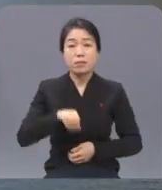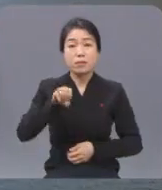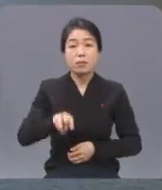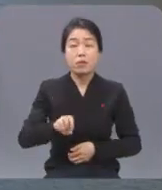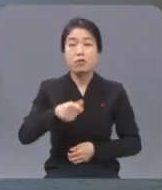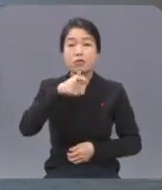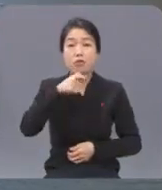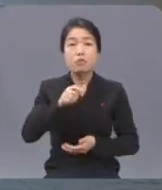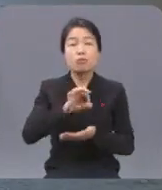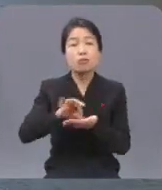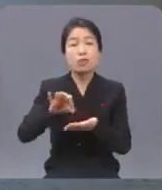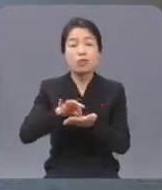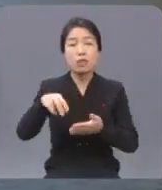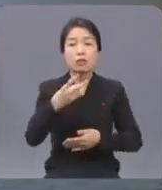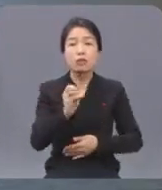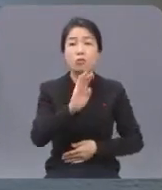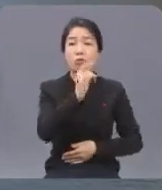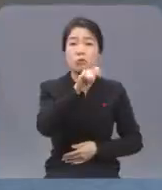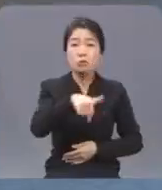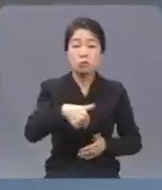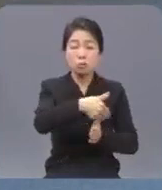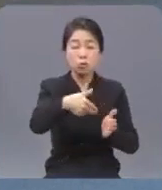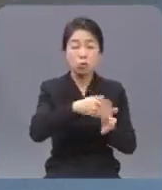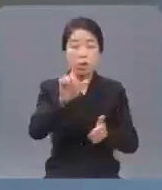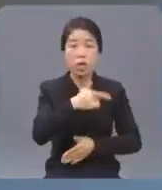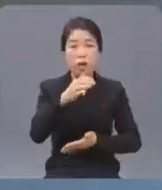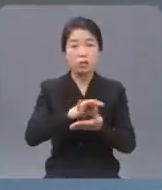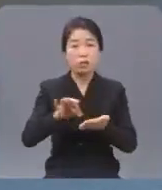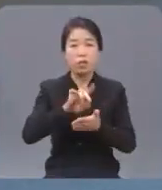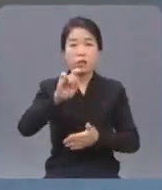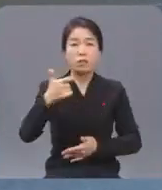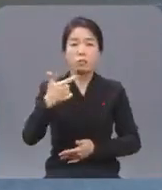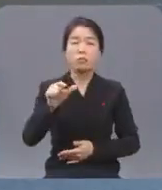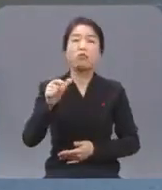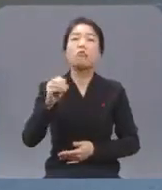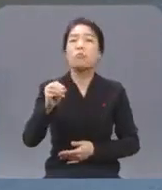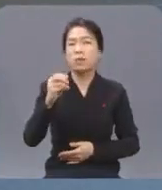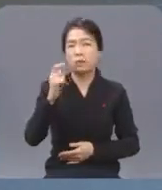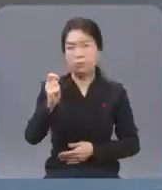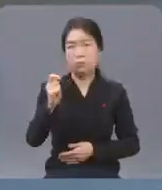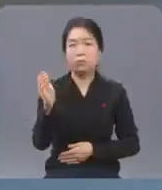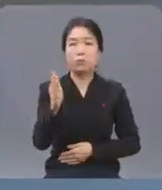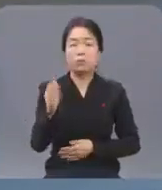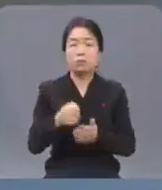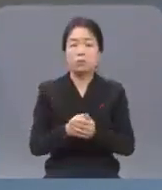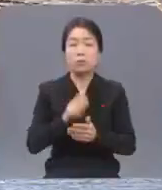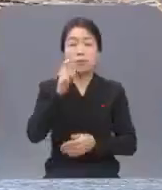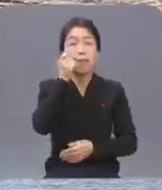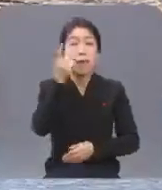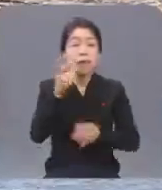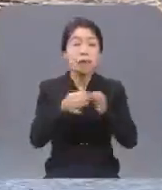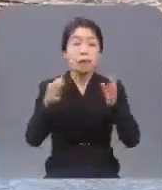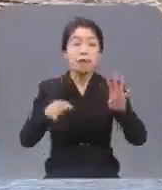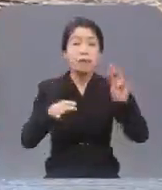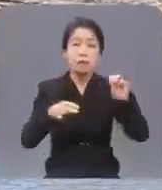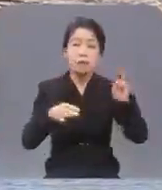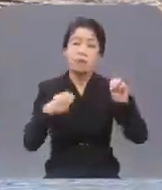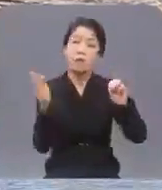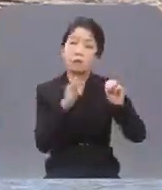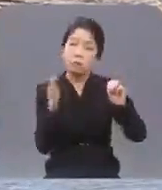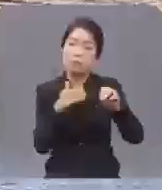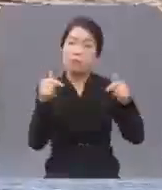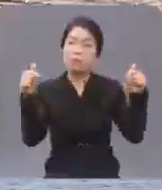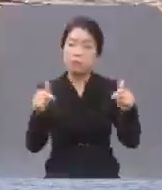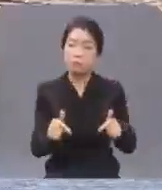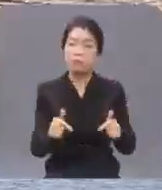광주에 물을 공급하는 동복호의 최근 하루치 수량은 16만 톤 정도입니다. 한 달 사이 3만 톤가량 줄어든